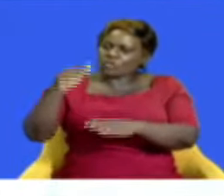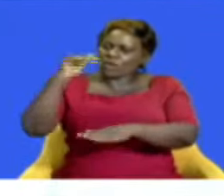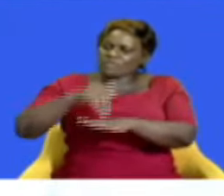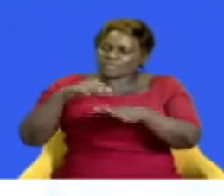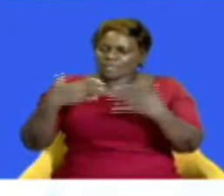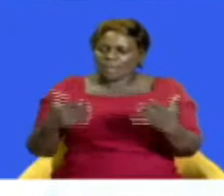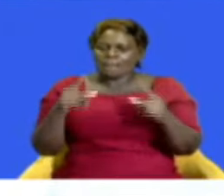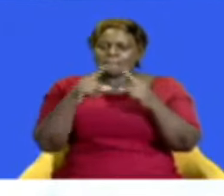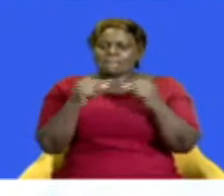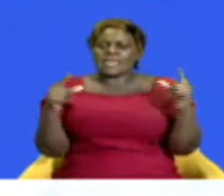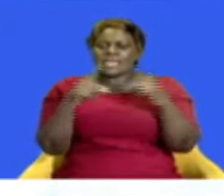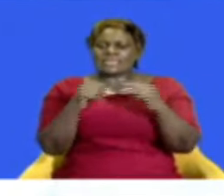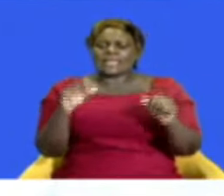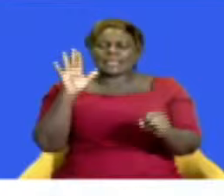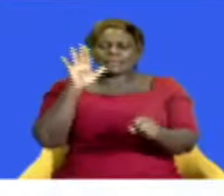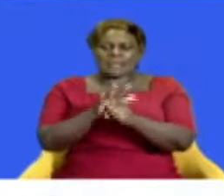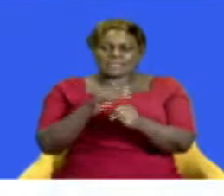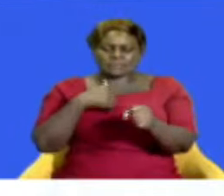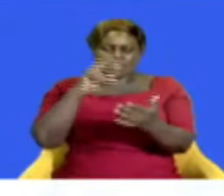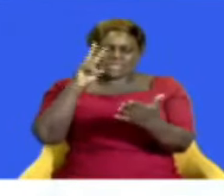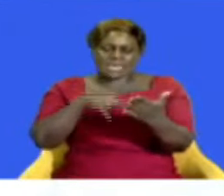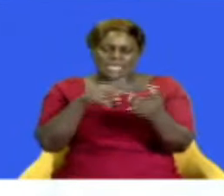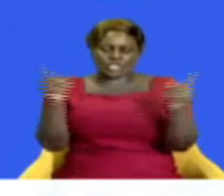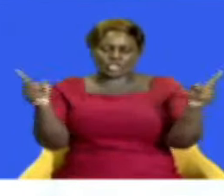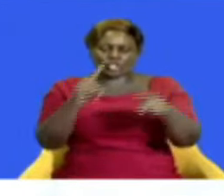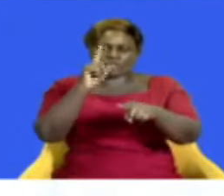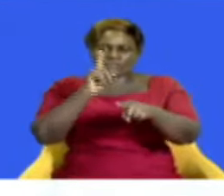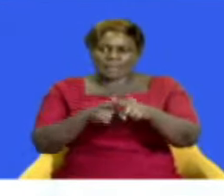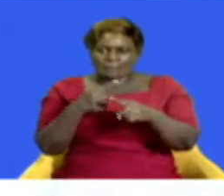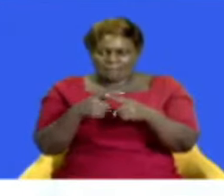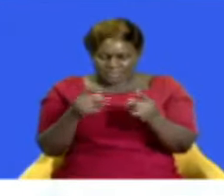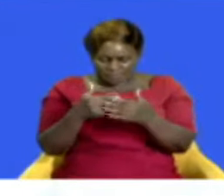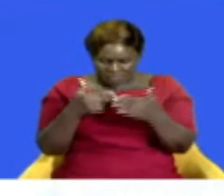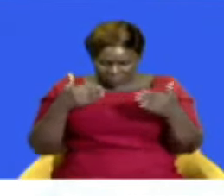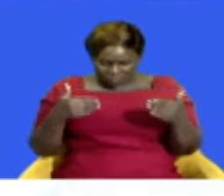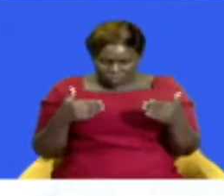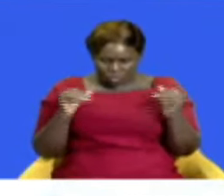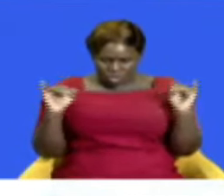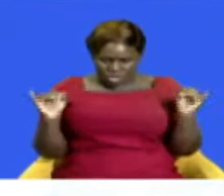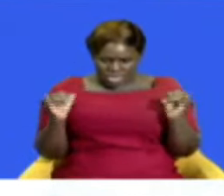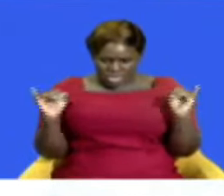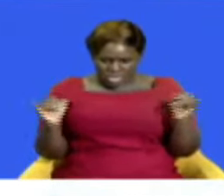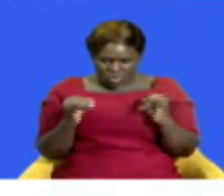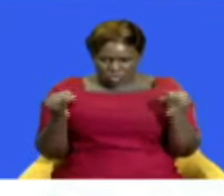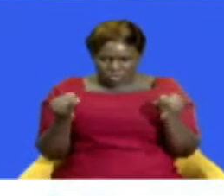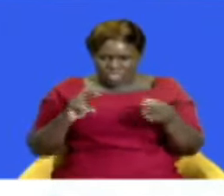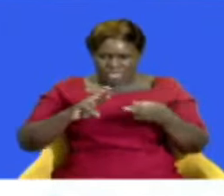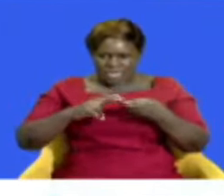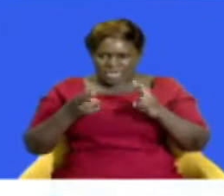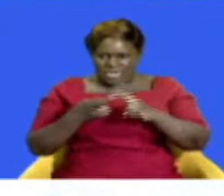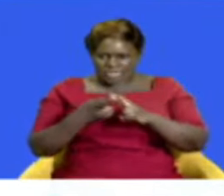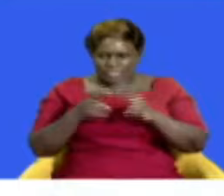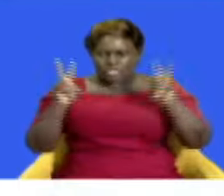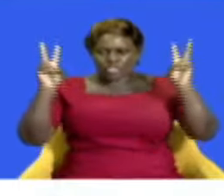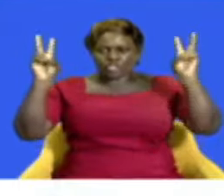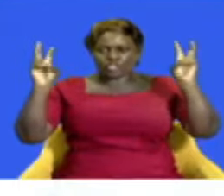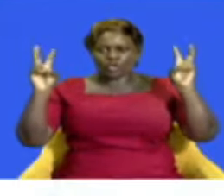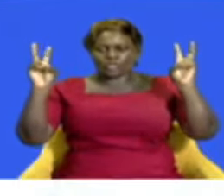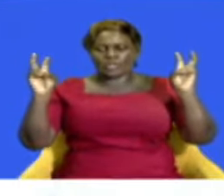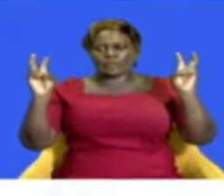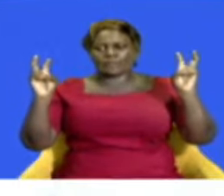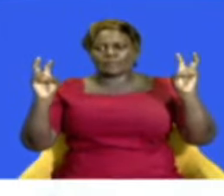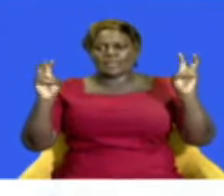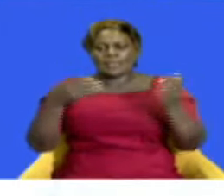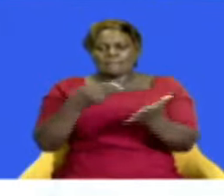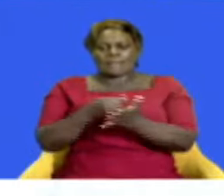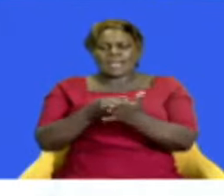vipi. Naona jumbe zenu zinaingia kwa wingi, nitazisoma muda sio kwa mrefu. Lakini kwanza tuangazie taarifa yetu ambayo inaambatana na mjadala huu, ambapo